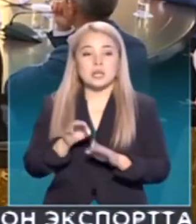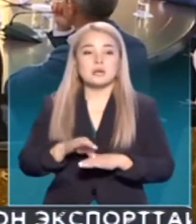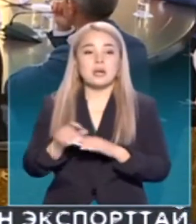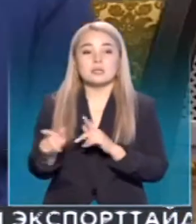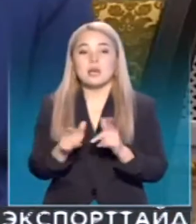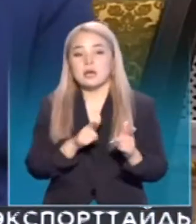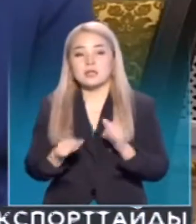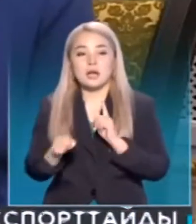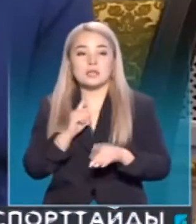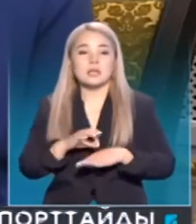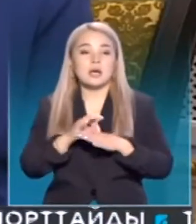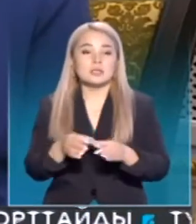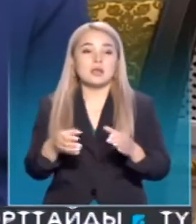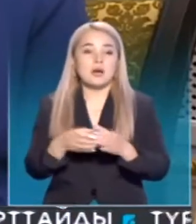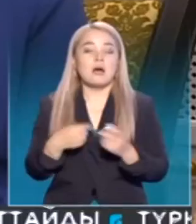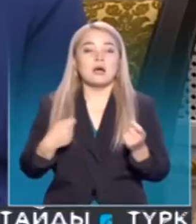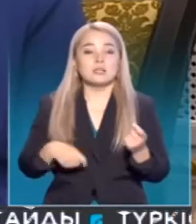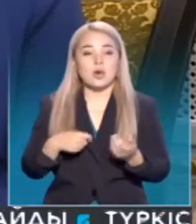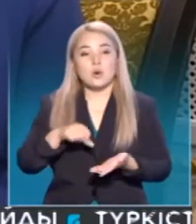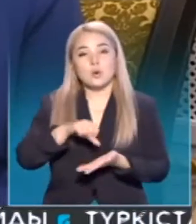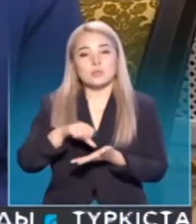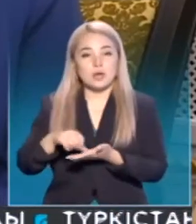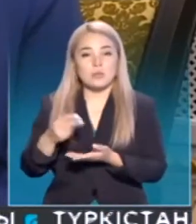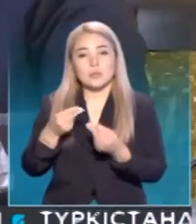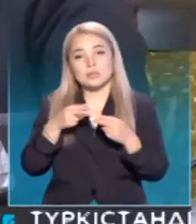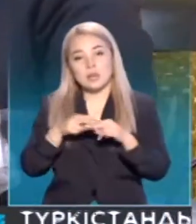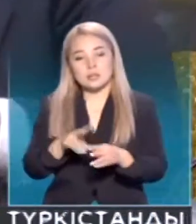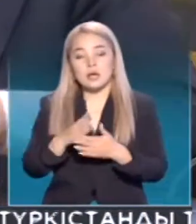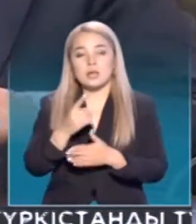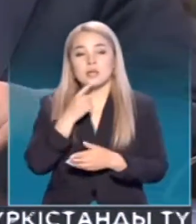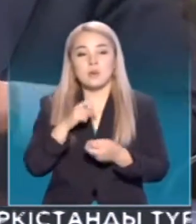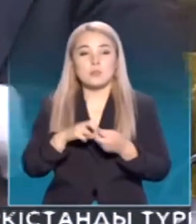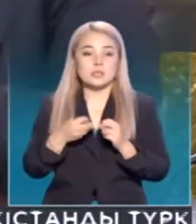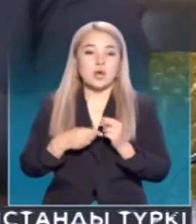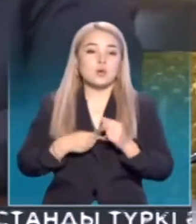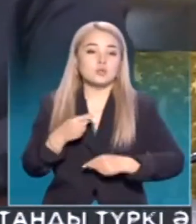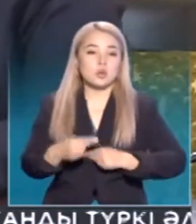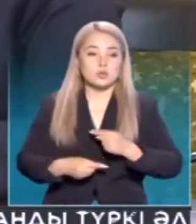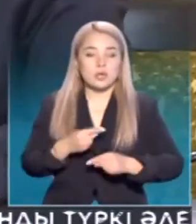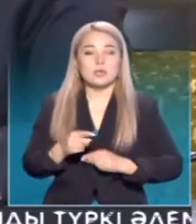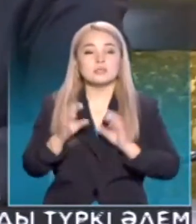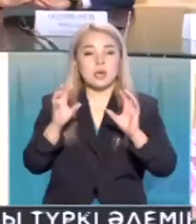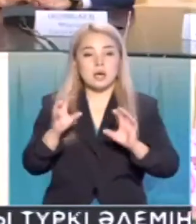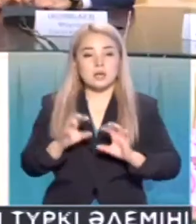талқыланды. Жиын барысында айтыс өнерін бюджеттен қаржыландыру, тіл мәселесі, ұлттық дәстүрді дамыту